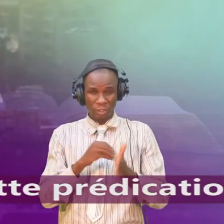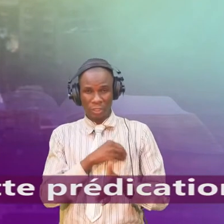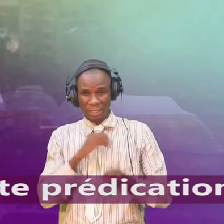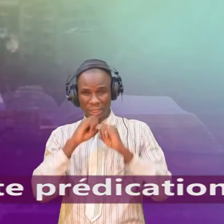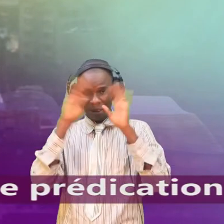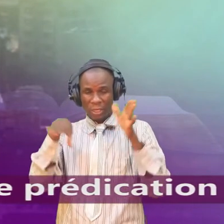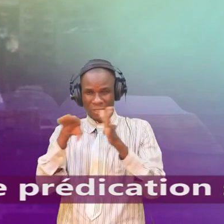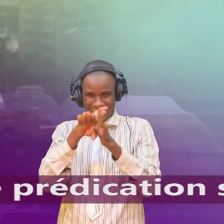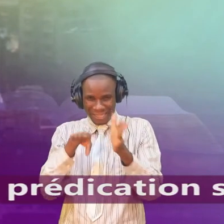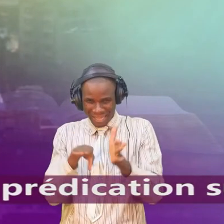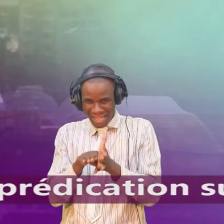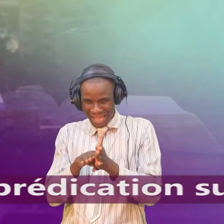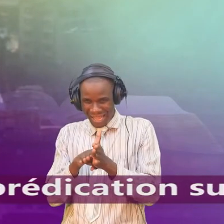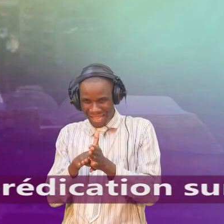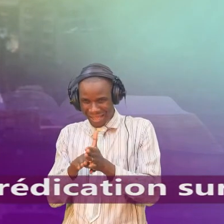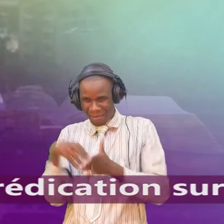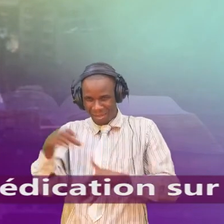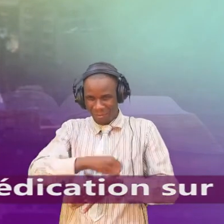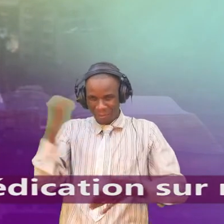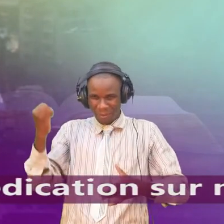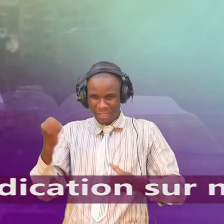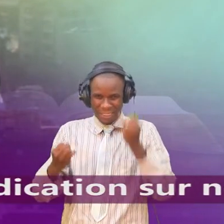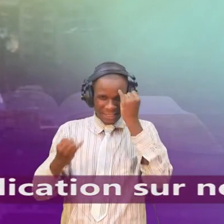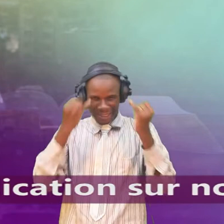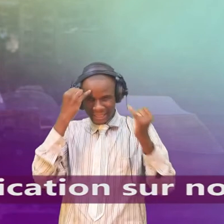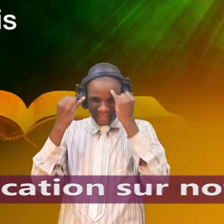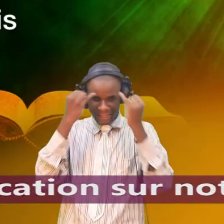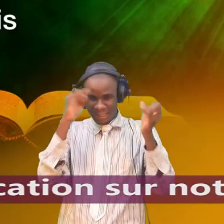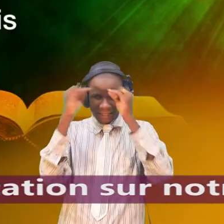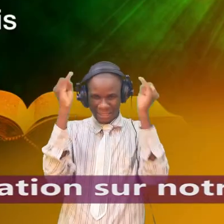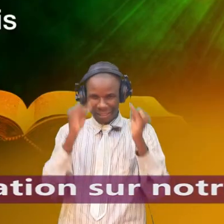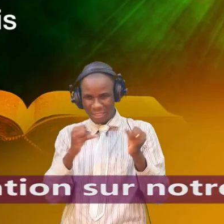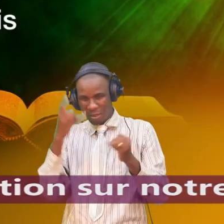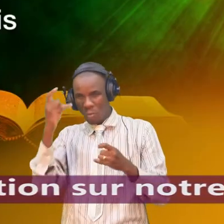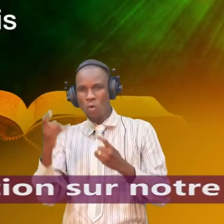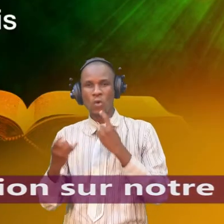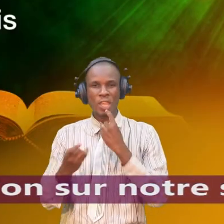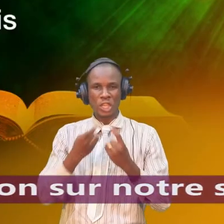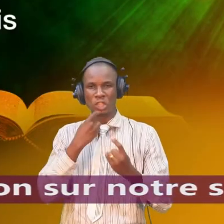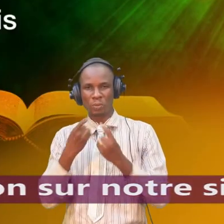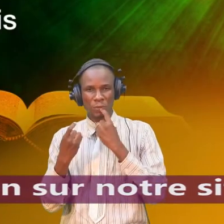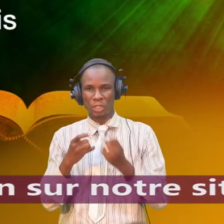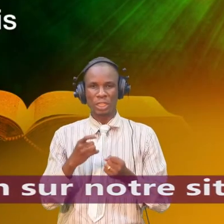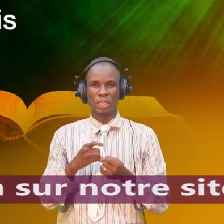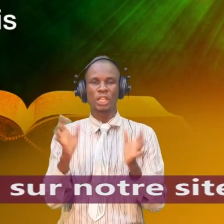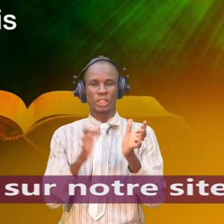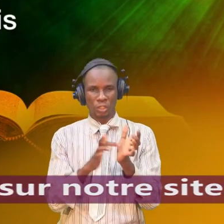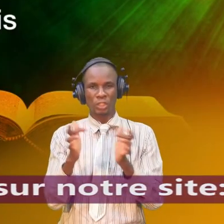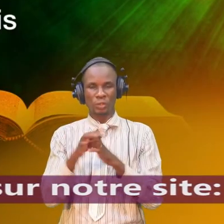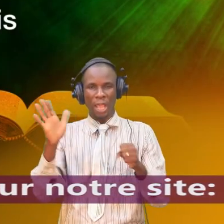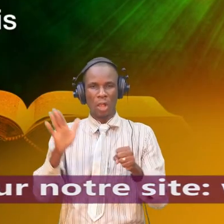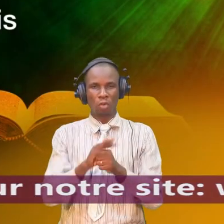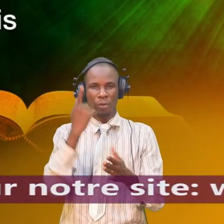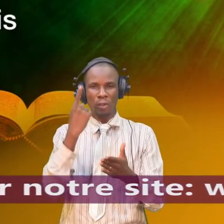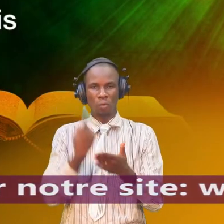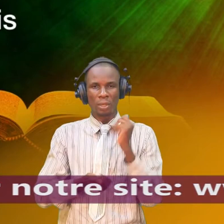Et la première épître de Pierre, le chapitre 2. Na waraka wa kwanza wa Petro 2:24 inaongeza hivi. Yesu